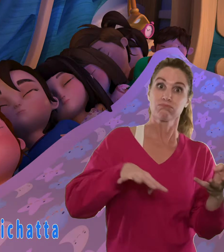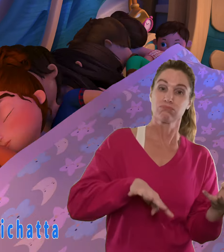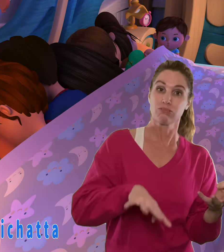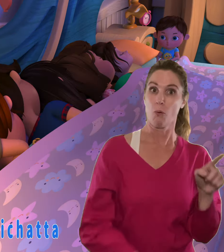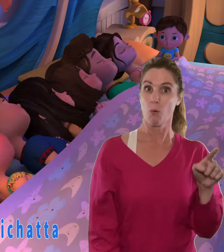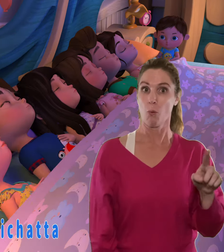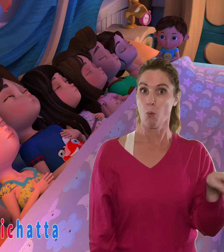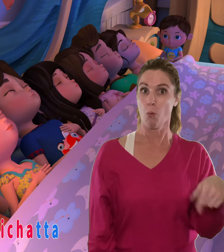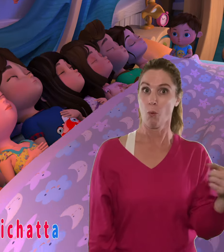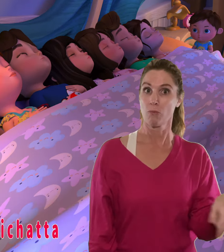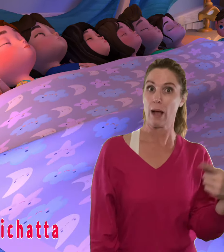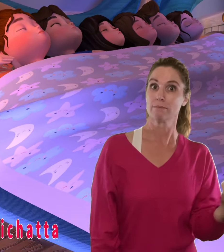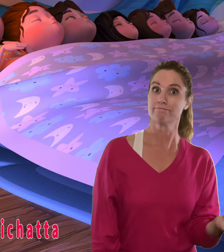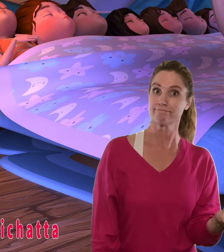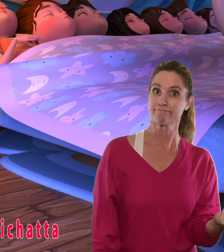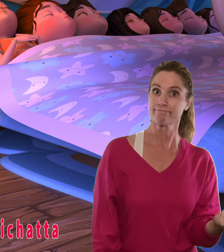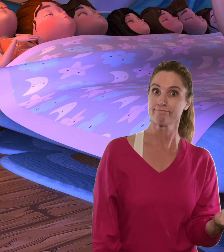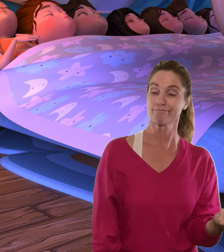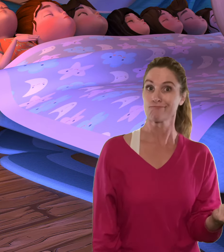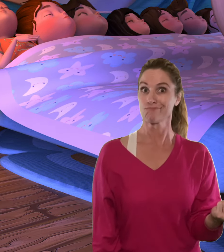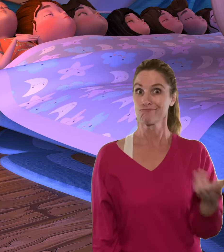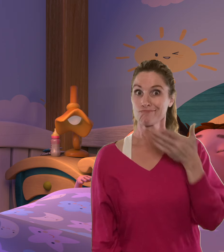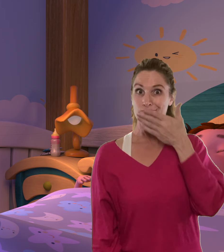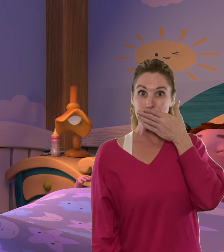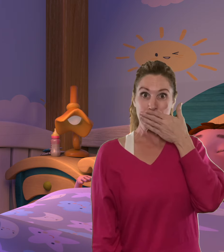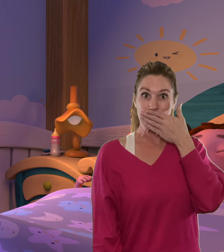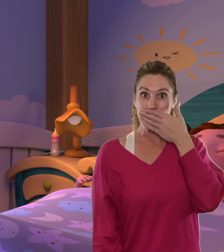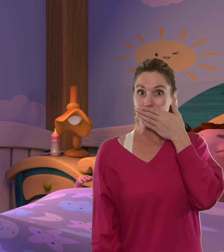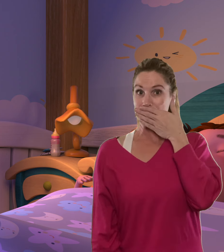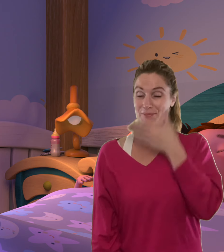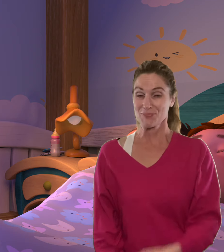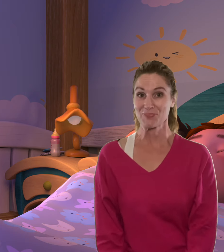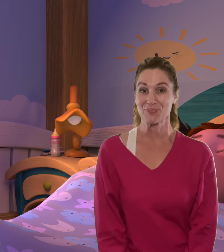転がったら1匹落ちちゃった